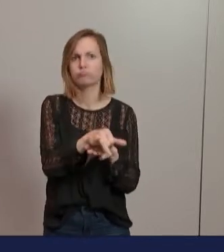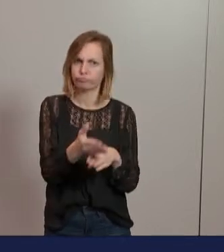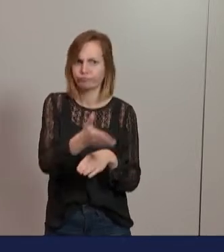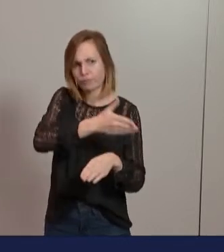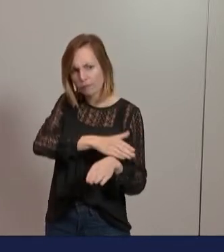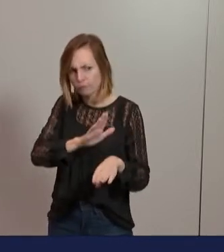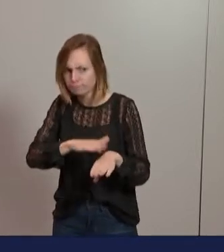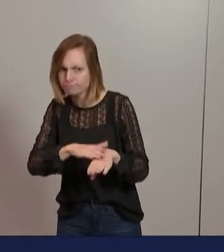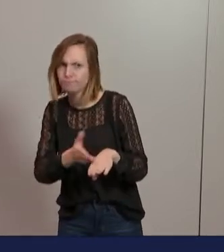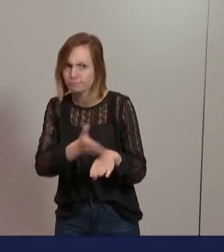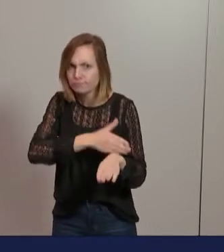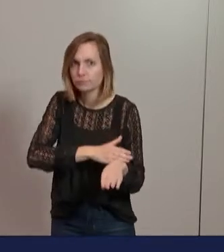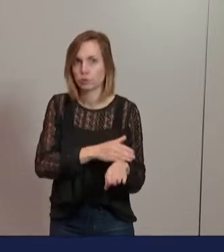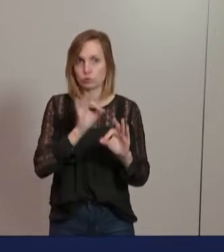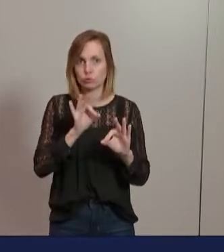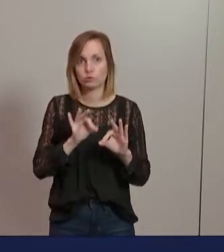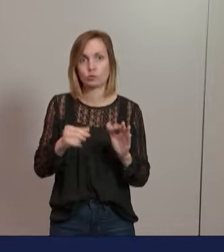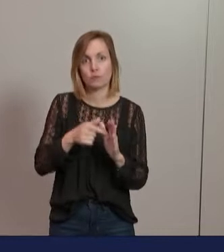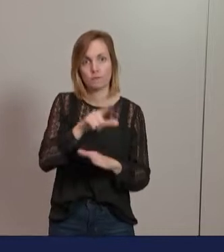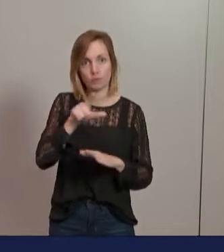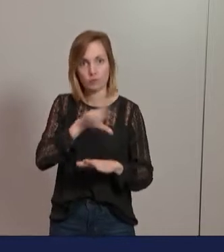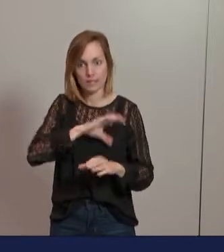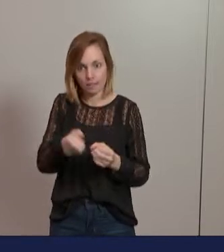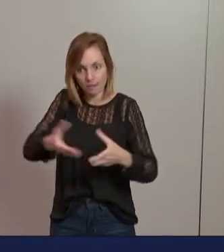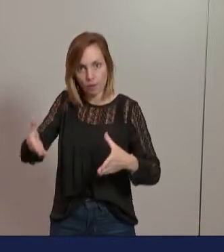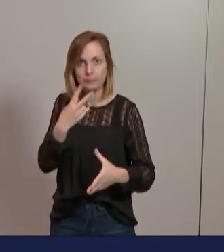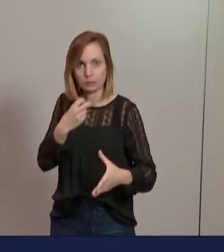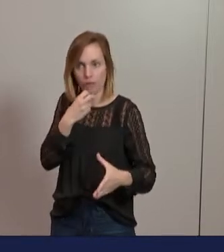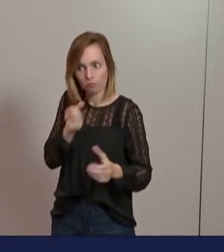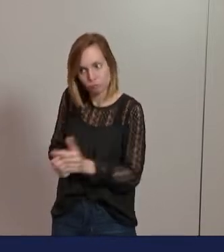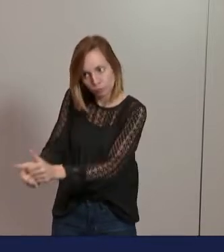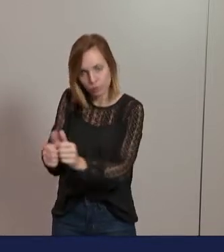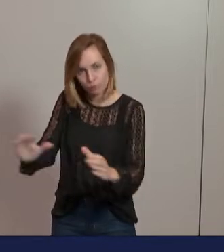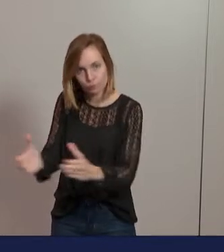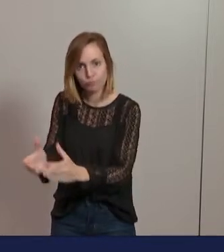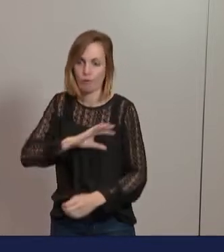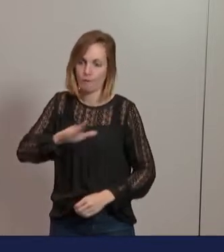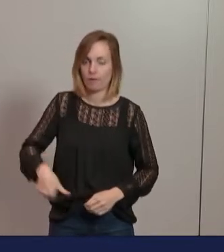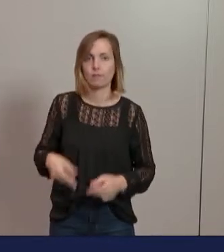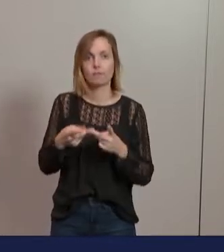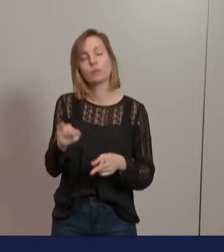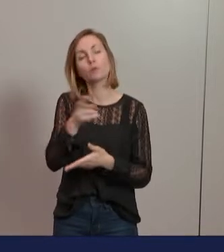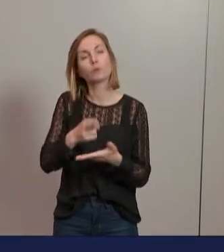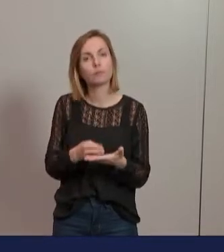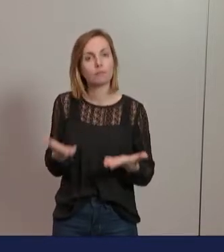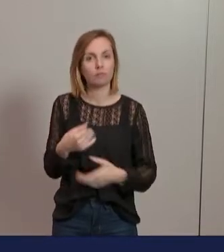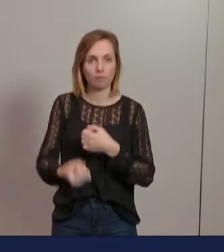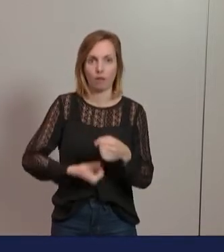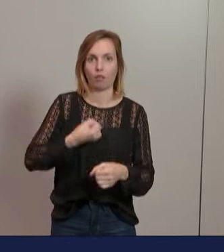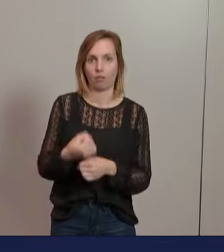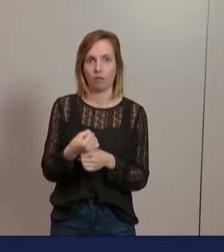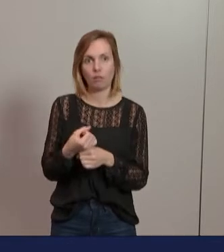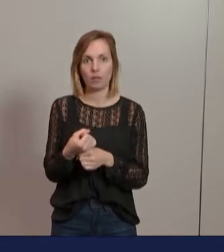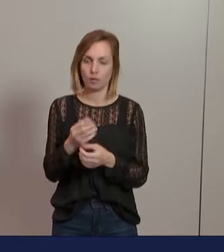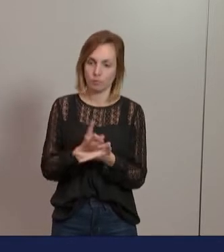participation citoyenne que nous allons développer en 2022. Enfin, la ville de Rezé posera cette année les premiers jalons de